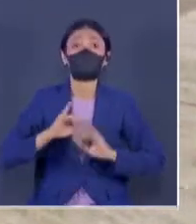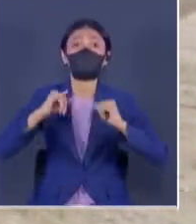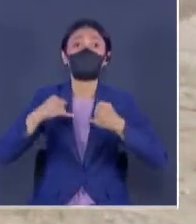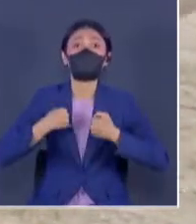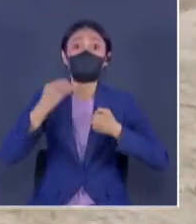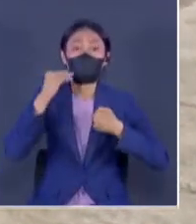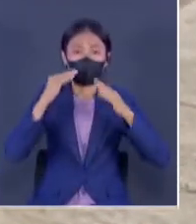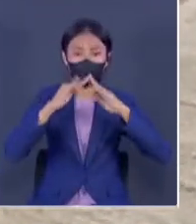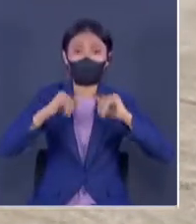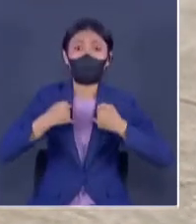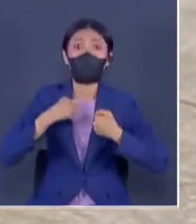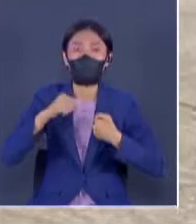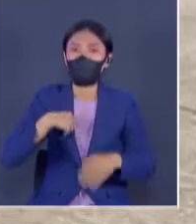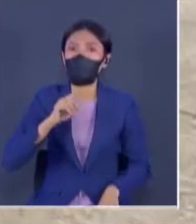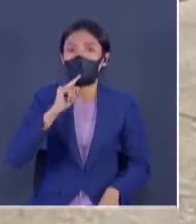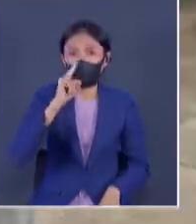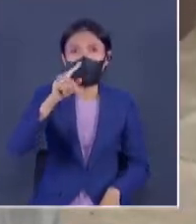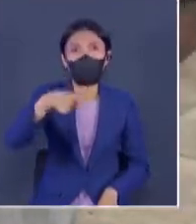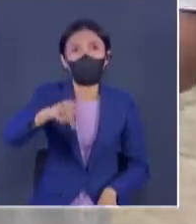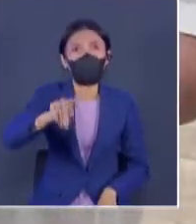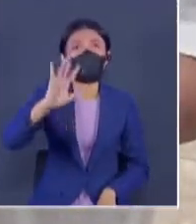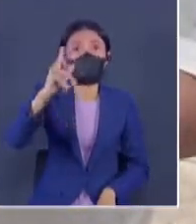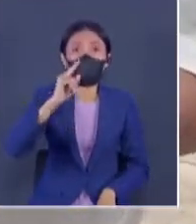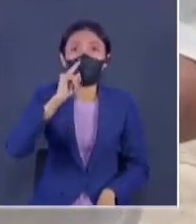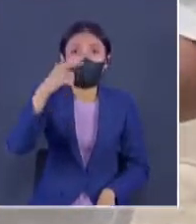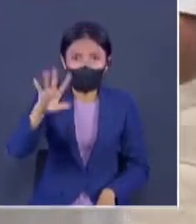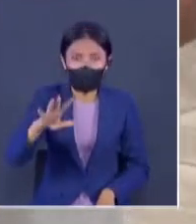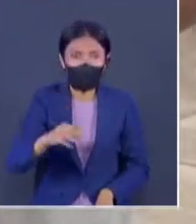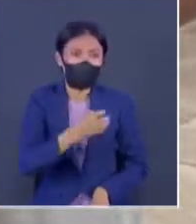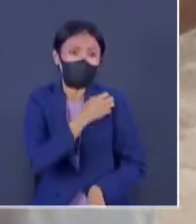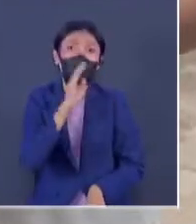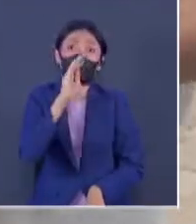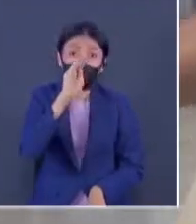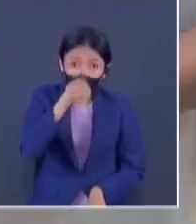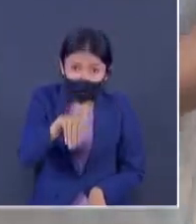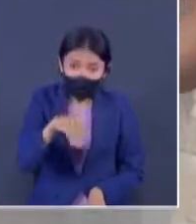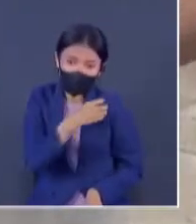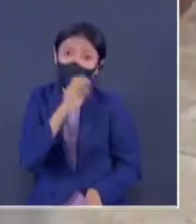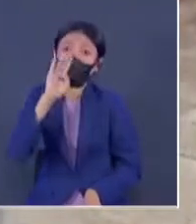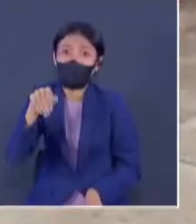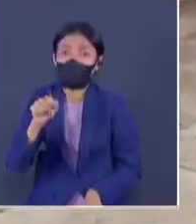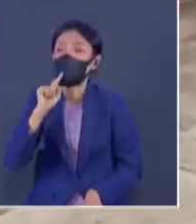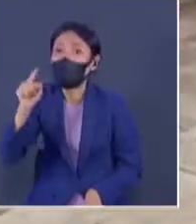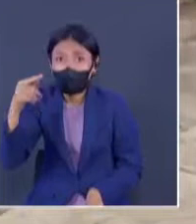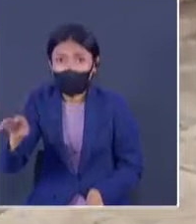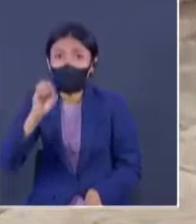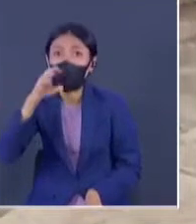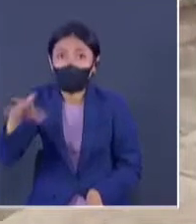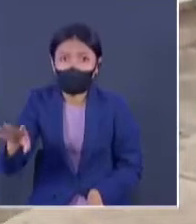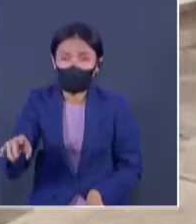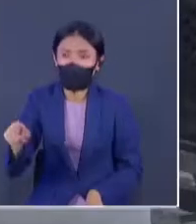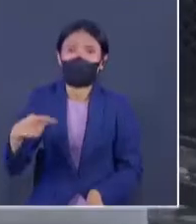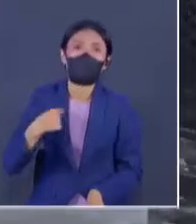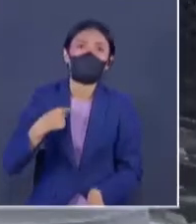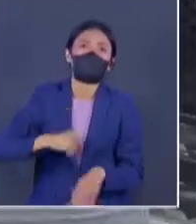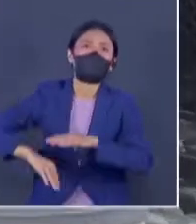ไปที่สำนักงานปปช.ไม่มีความคืบหน้าติดต่อไปทางเทศบาลเจ้าหน้าที่ก็บอกว่าเจ้าหน้าที่ก็ไม่สามารถออกเอกสาร